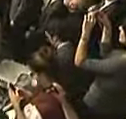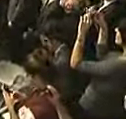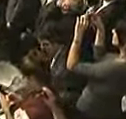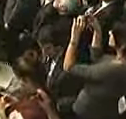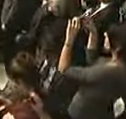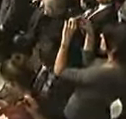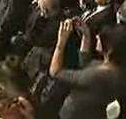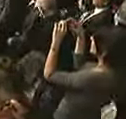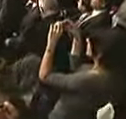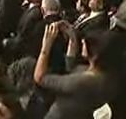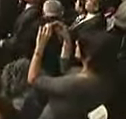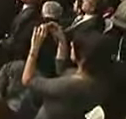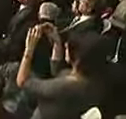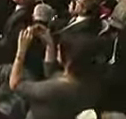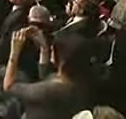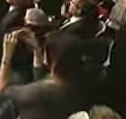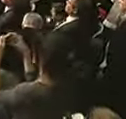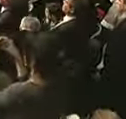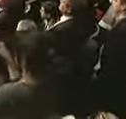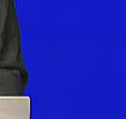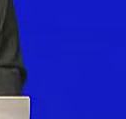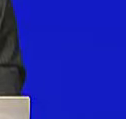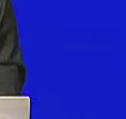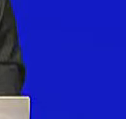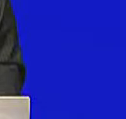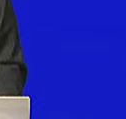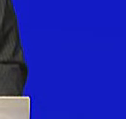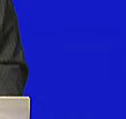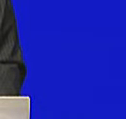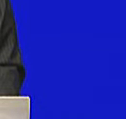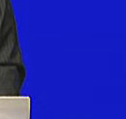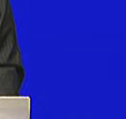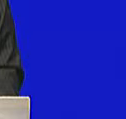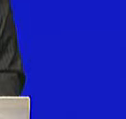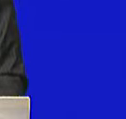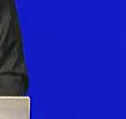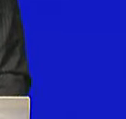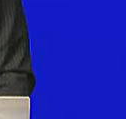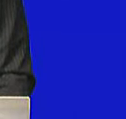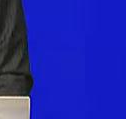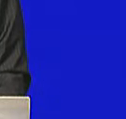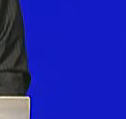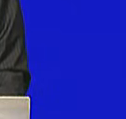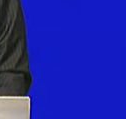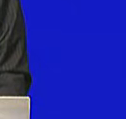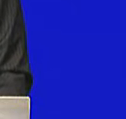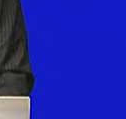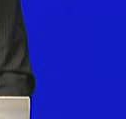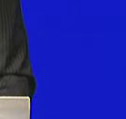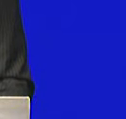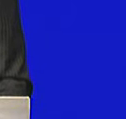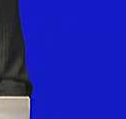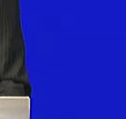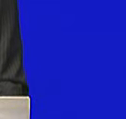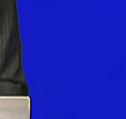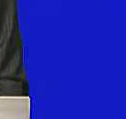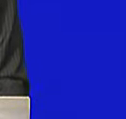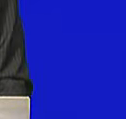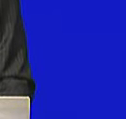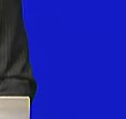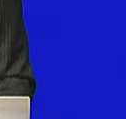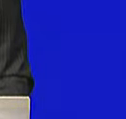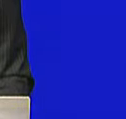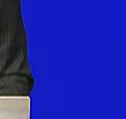amitié. Je suis venu ce soir parler à la France